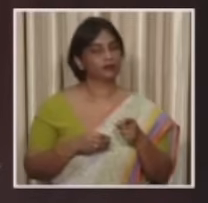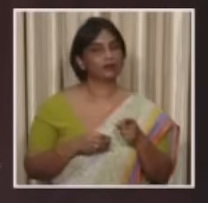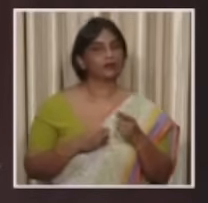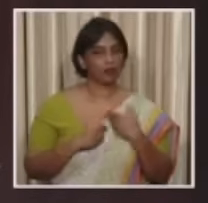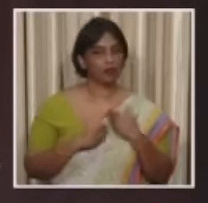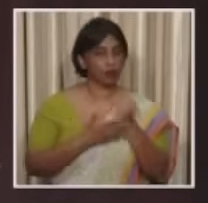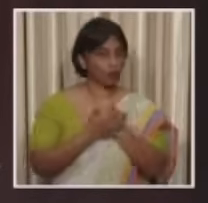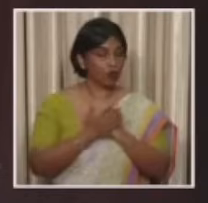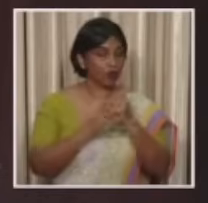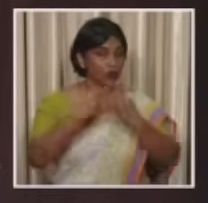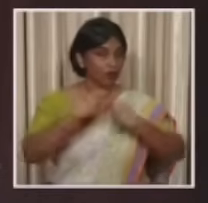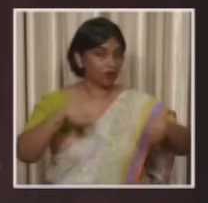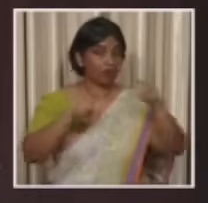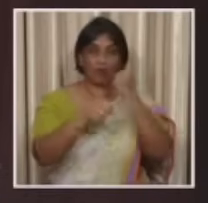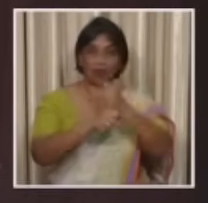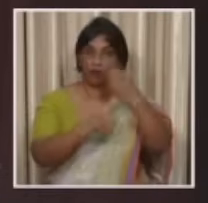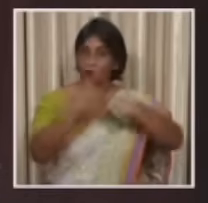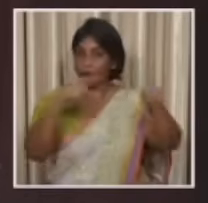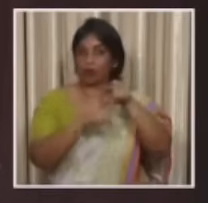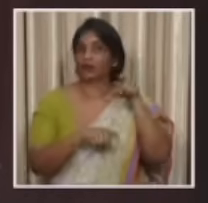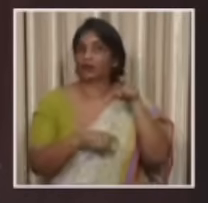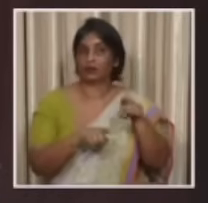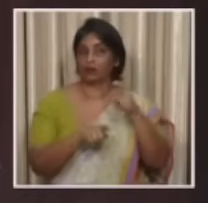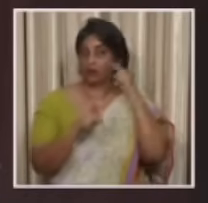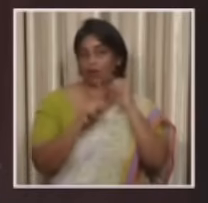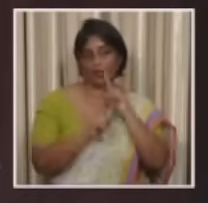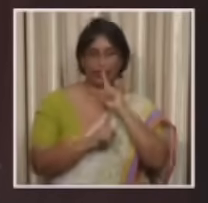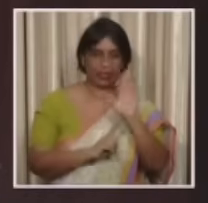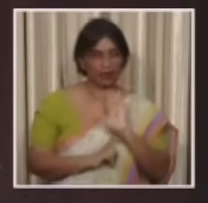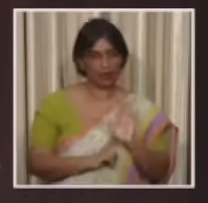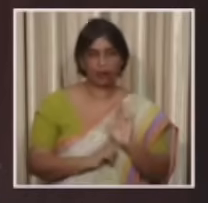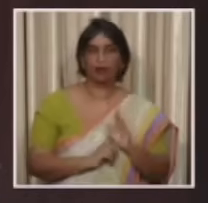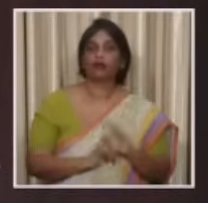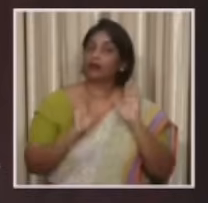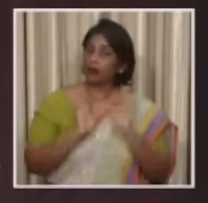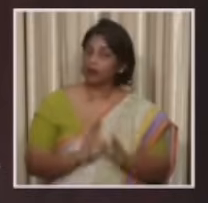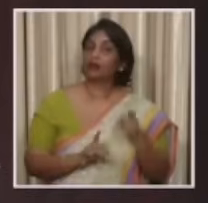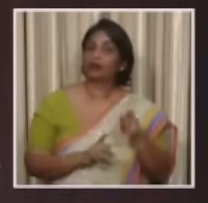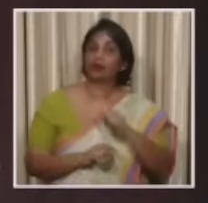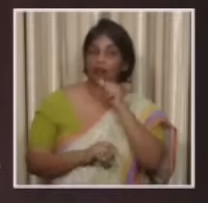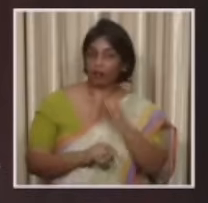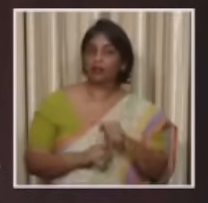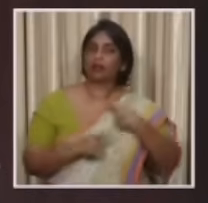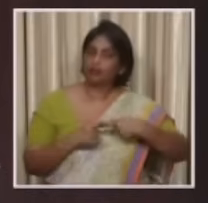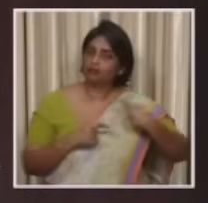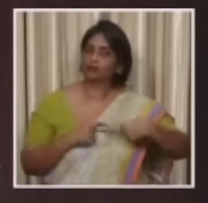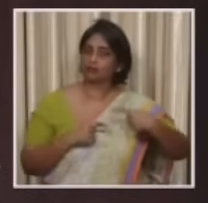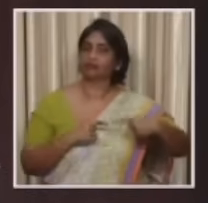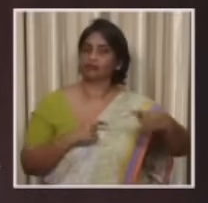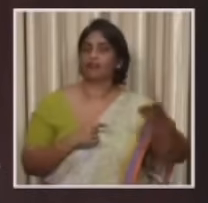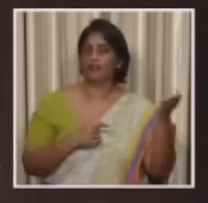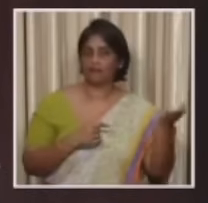මම මේ හැම පාර්ලිමේන්තුවේ මේ ආණ්ඩුවේ ඉන්න හැම කෙනාම මේ කතාව මම කියන්නේ. නමුත් මේක සිද්ධ වෙනවා දවස ගානේ, මතක